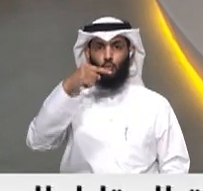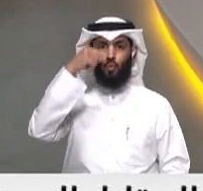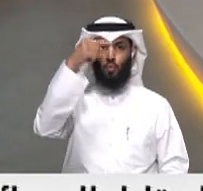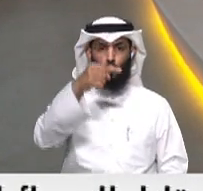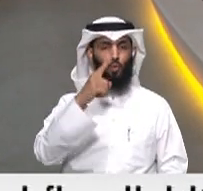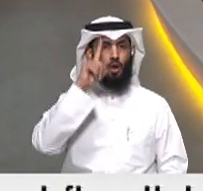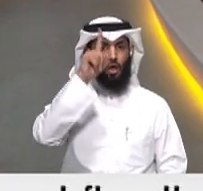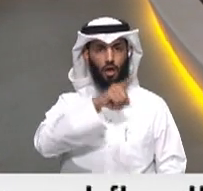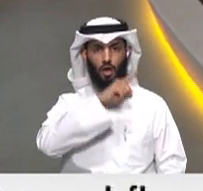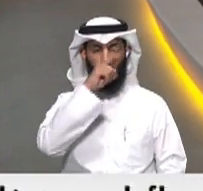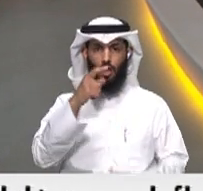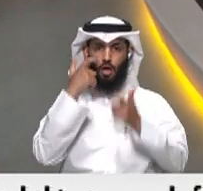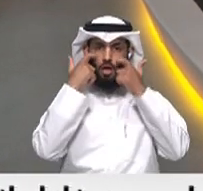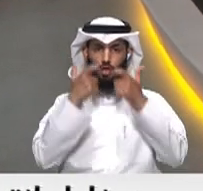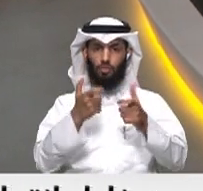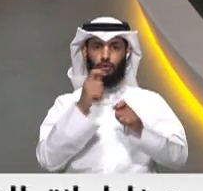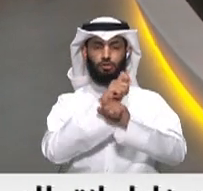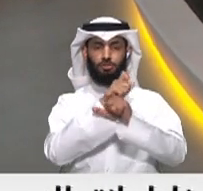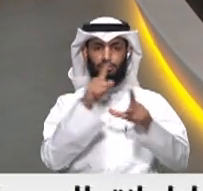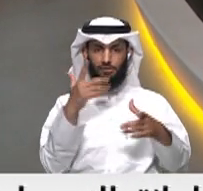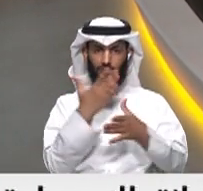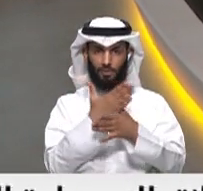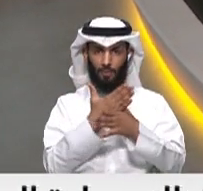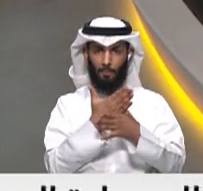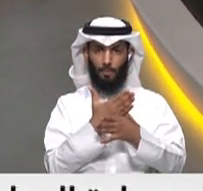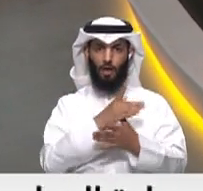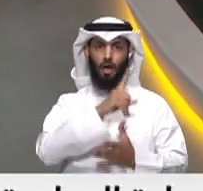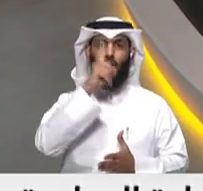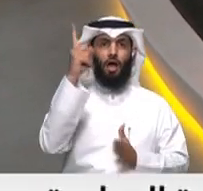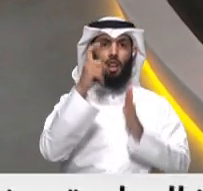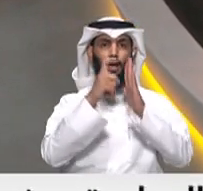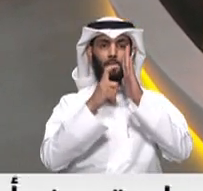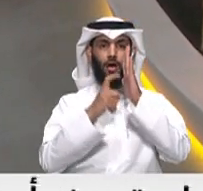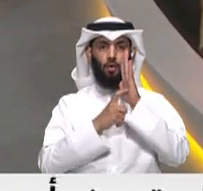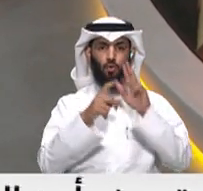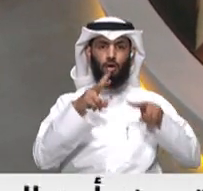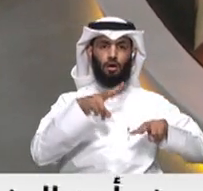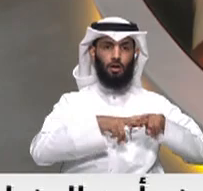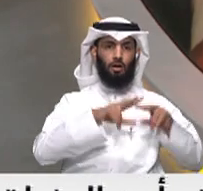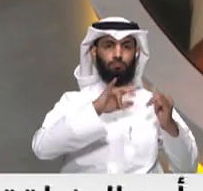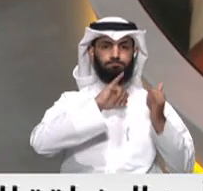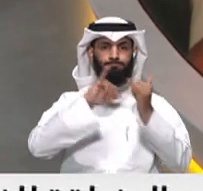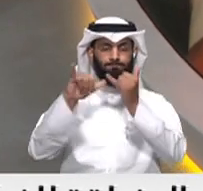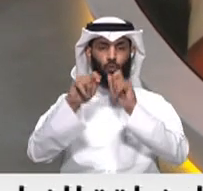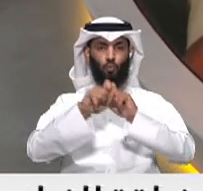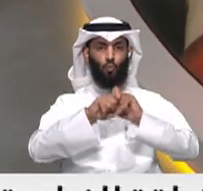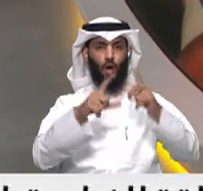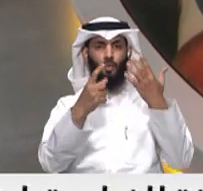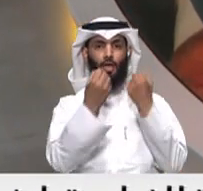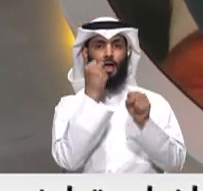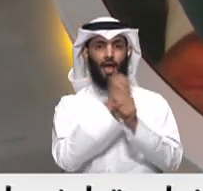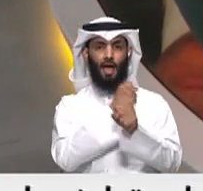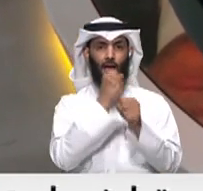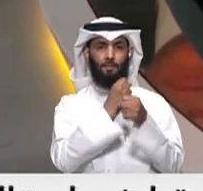اختراق لمواثيق القوانين الدولية. ولكن يعني كما ذكرت أحمد